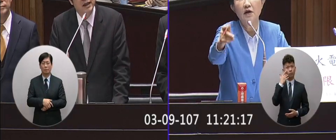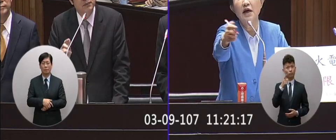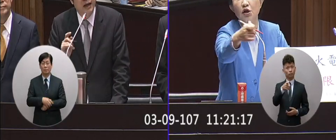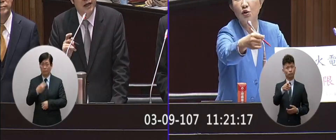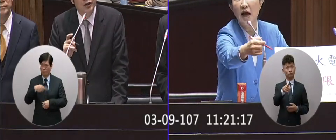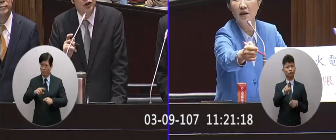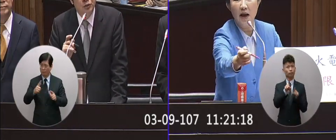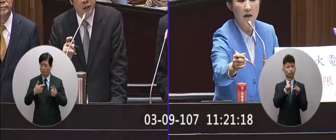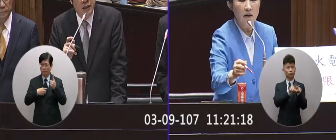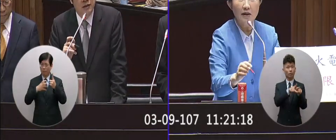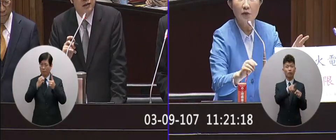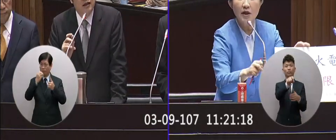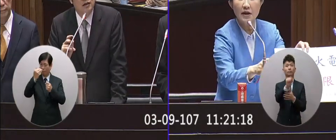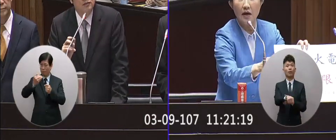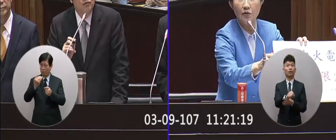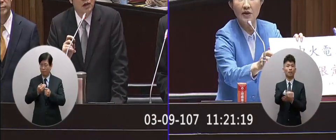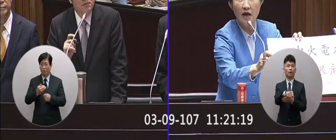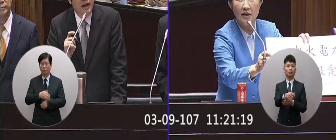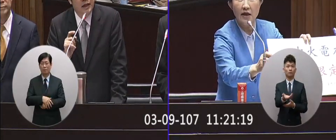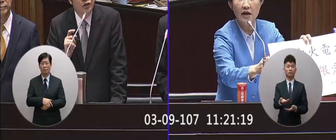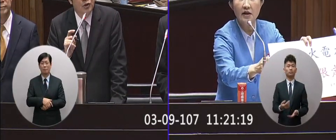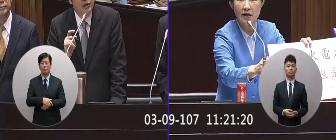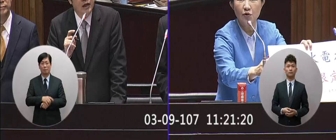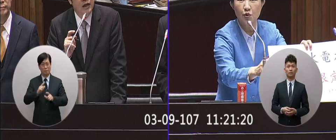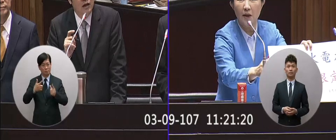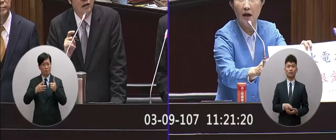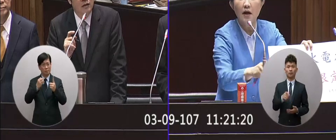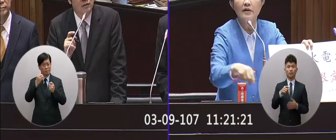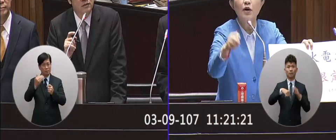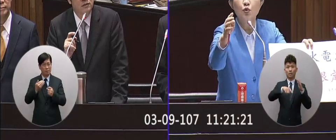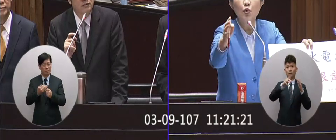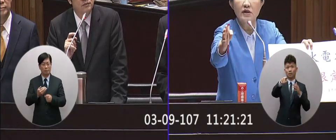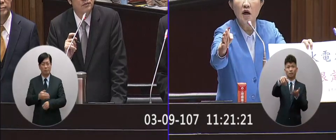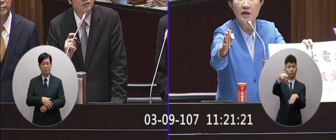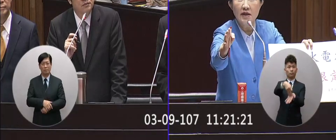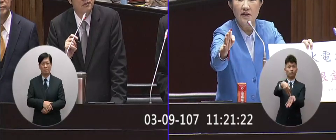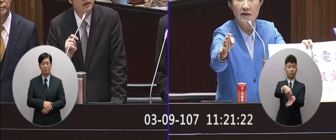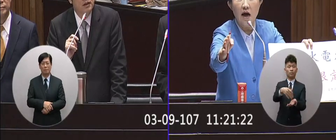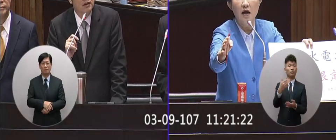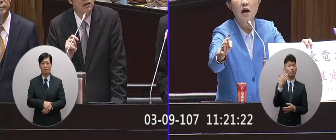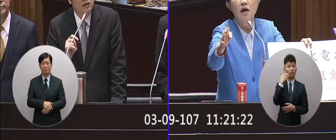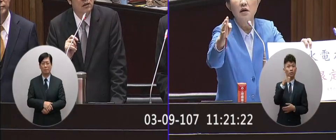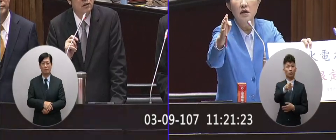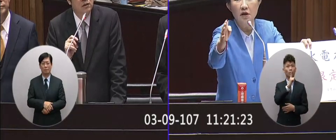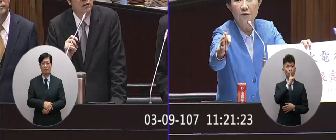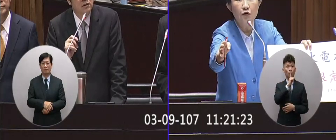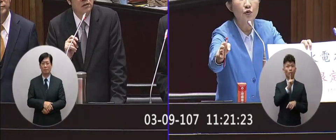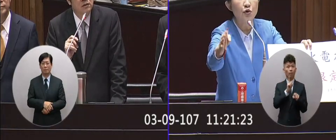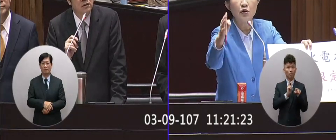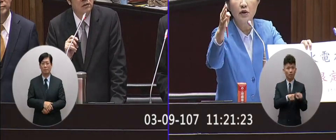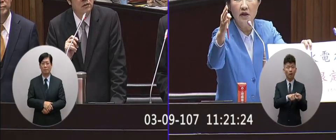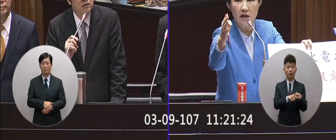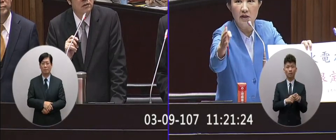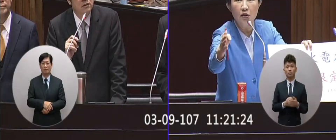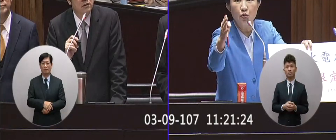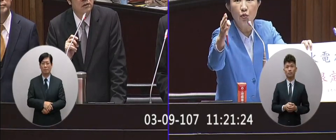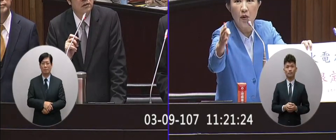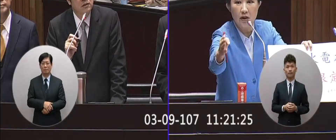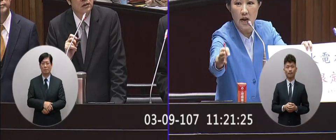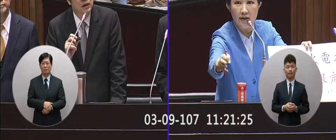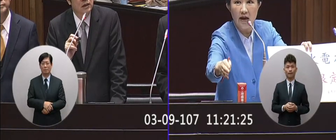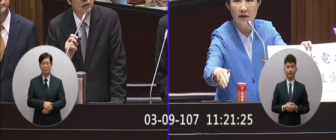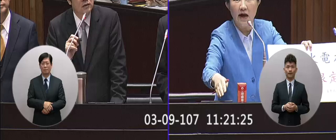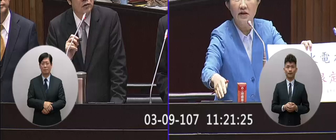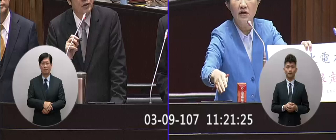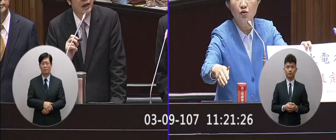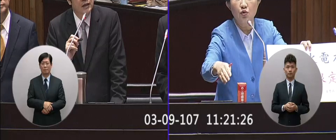讲没有关系，那你就答应嘛。那院长你可以签署吗？那如果照你这样子讲。一副就是说，已经如